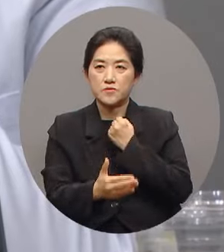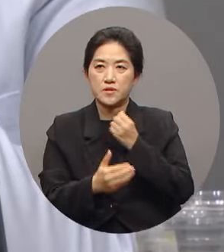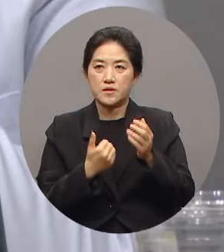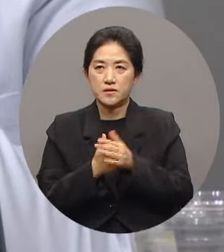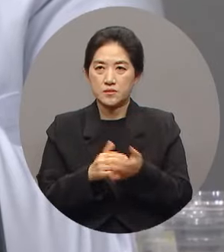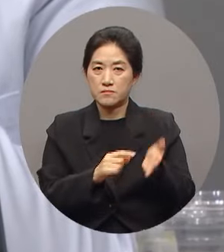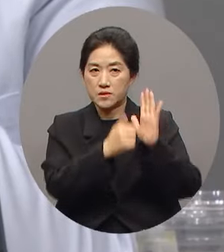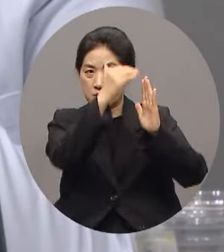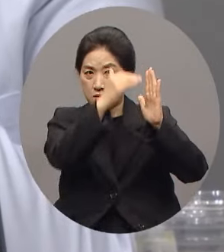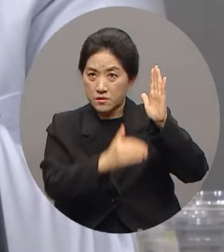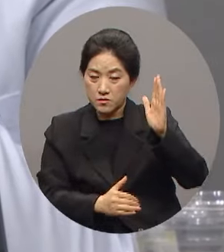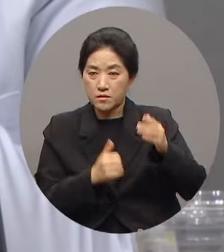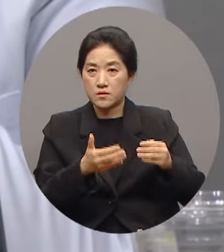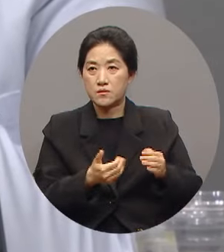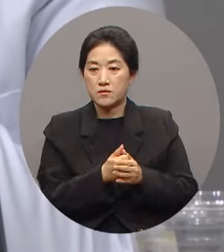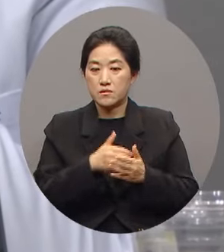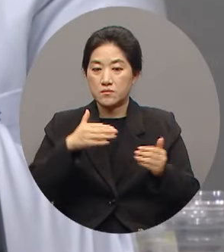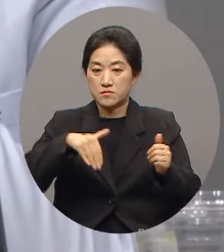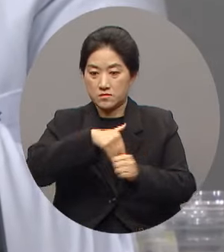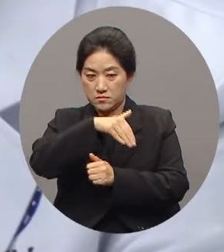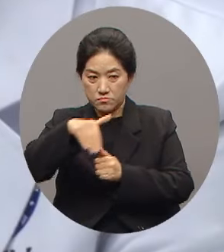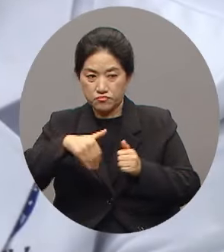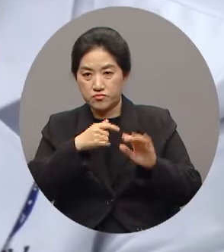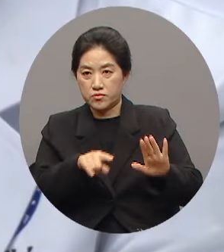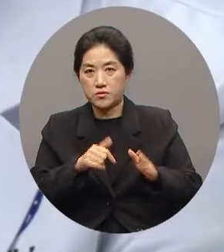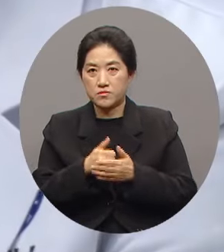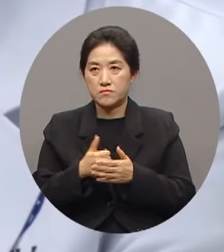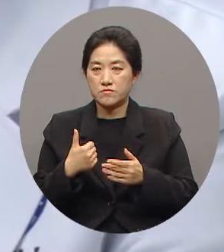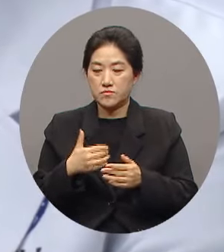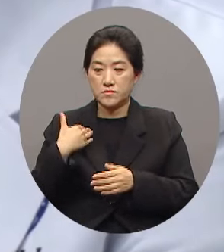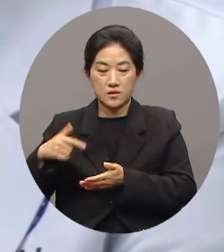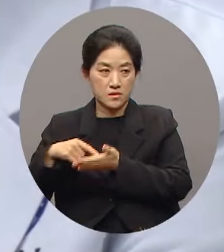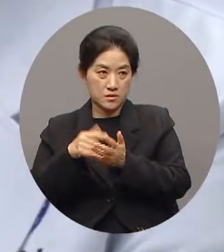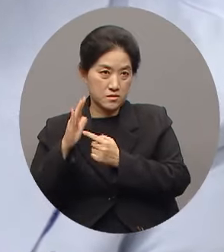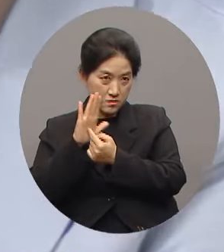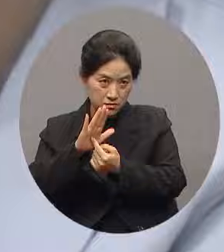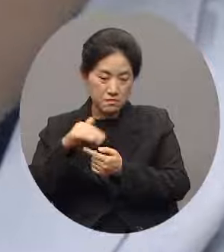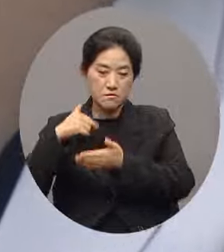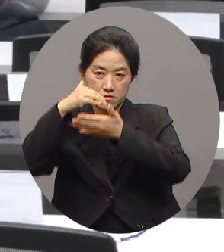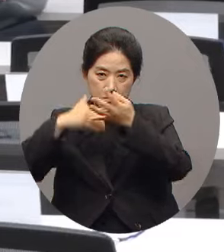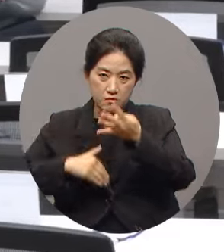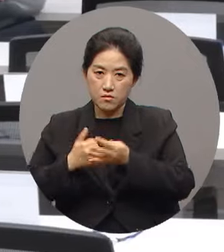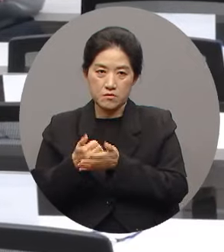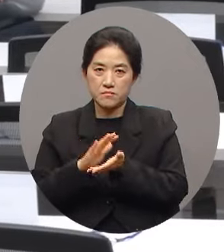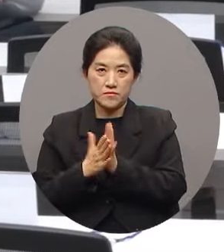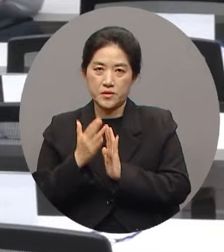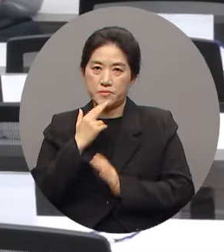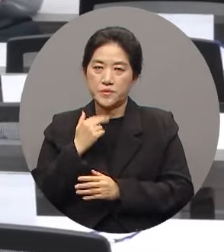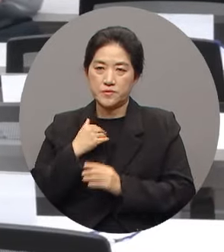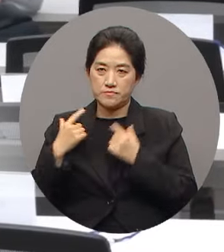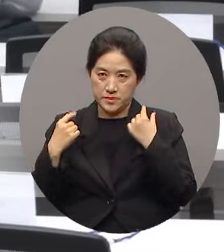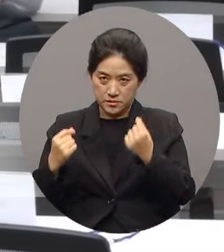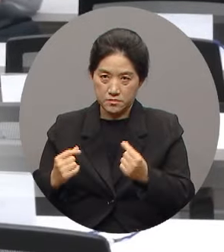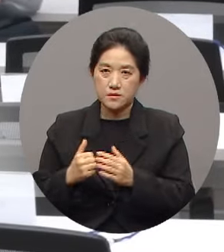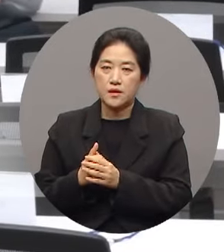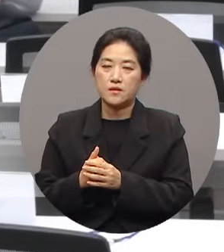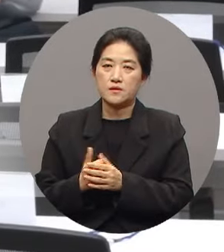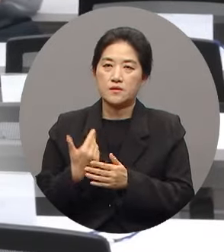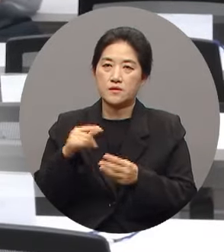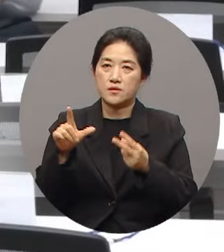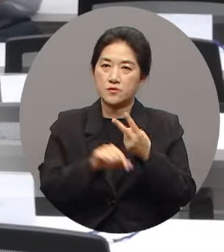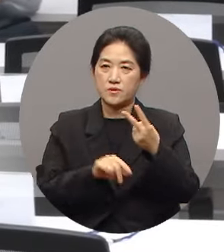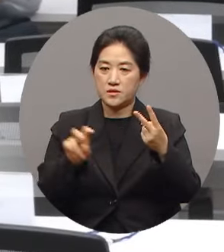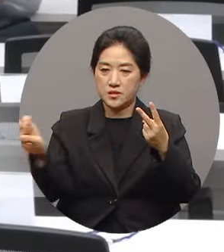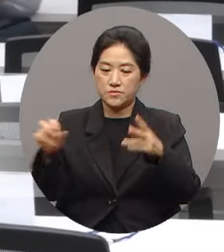발표한 성명서와 요구안의 기조에서 달라진 점은 없다고 덧붙였습니다. 앞서 전공의협의회는 지난 2월 20일